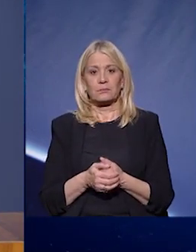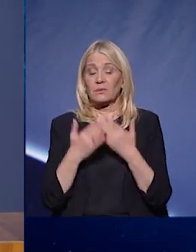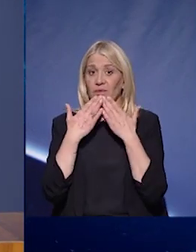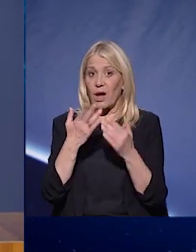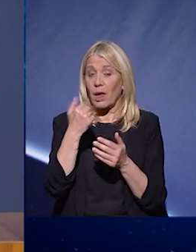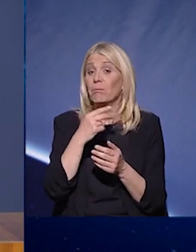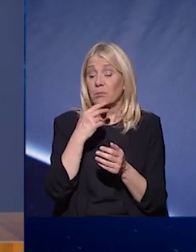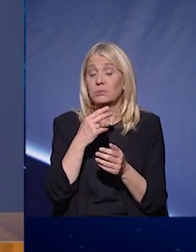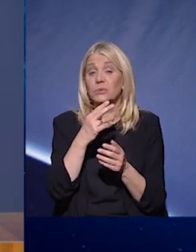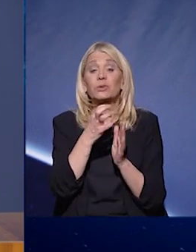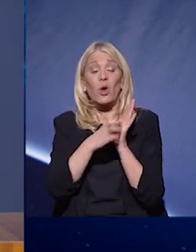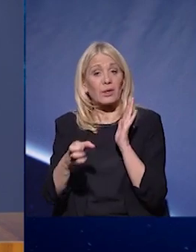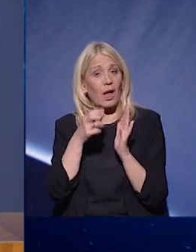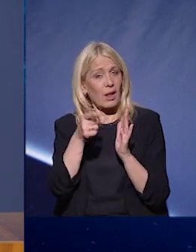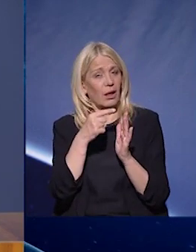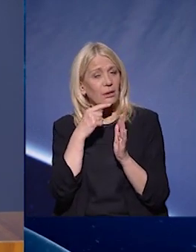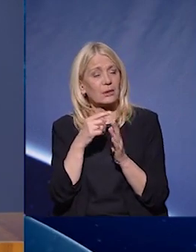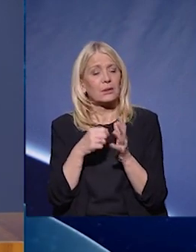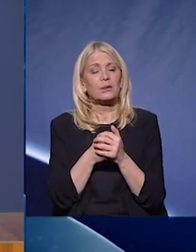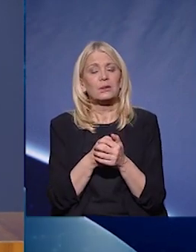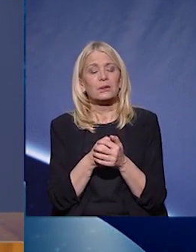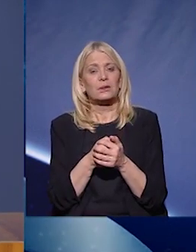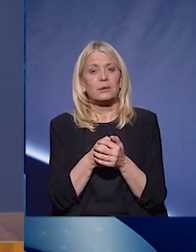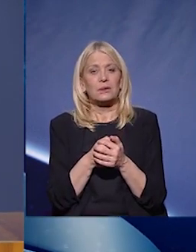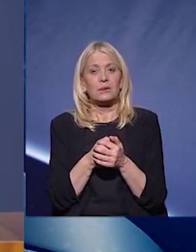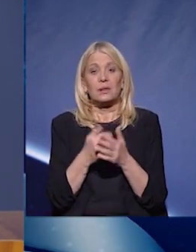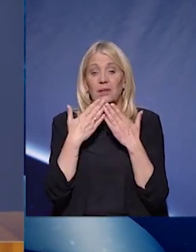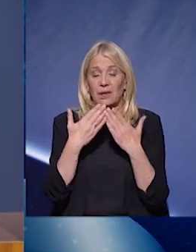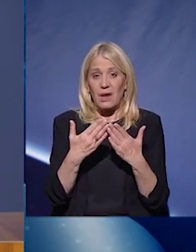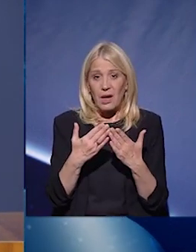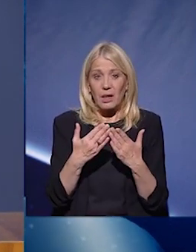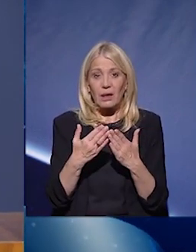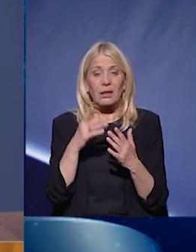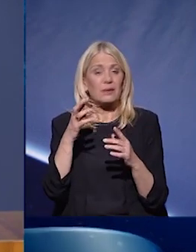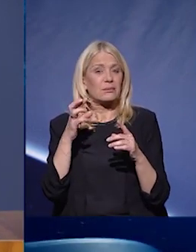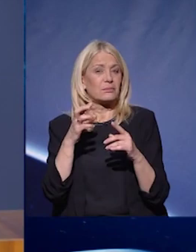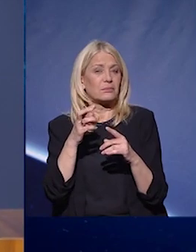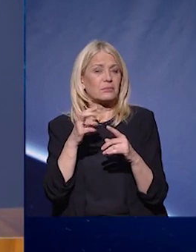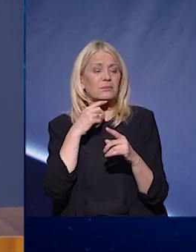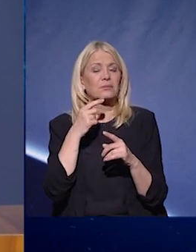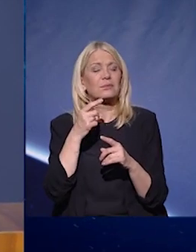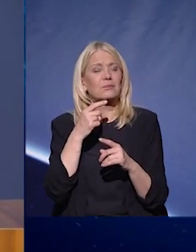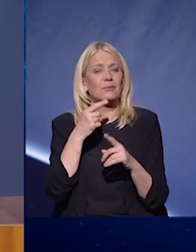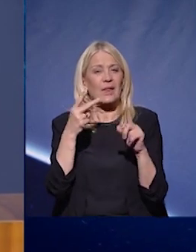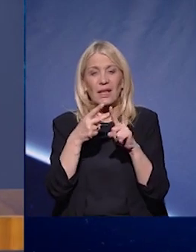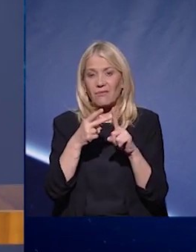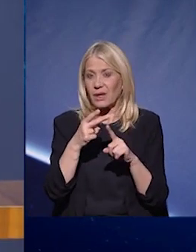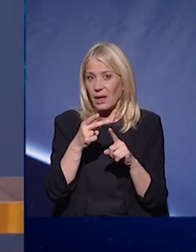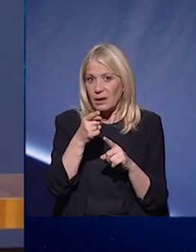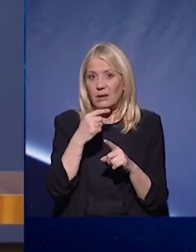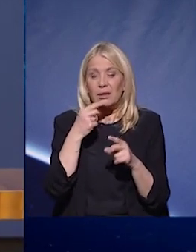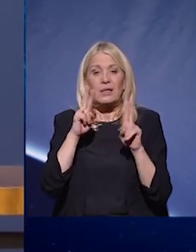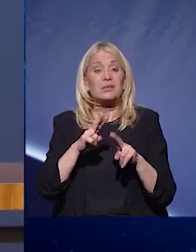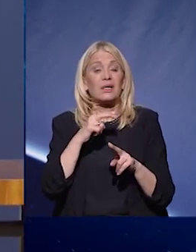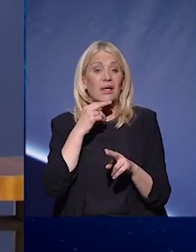Hvala, možemo dalje. Ljubica ORF, izvolite. Ljubice. Hvala. Ljubica ORF, Austrijska televizija. Znači, činjenica je, kad smo